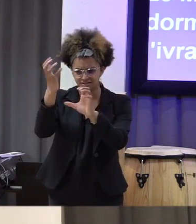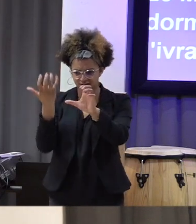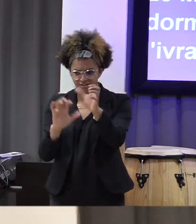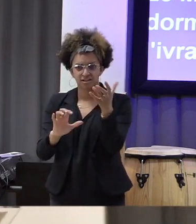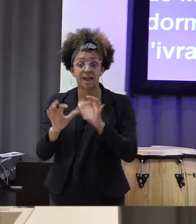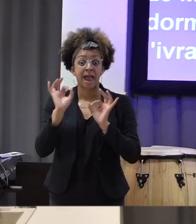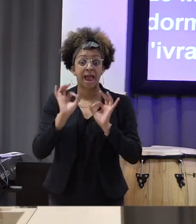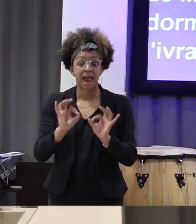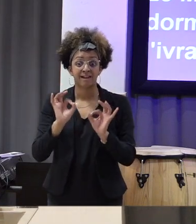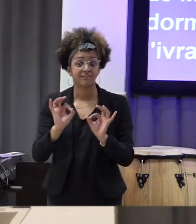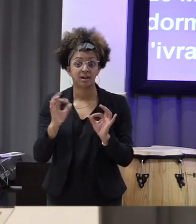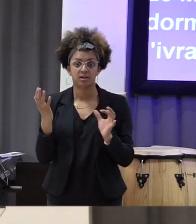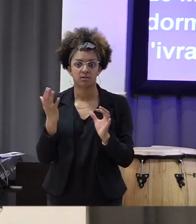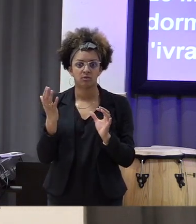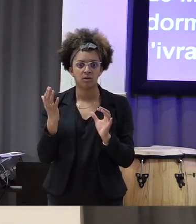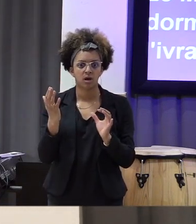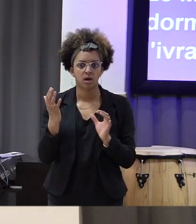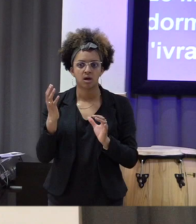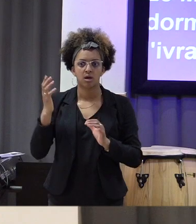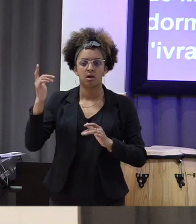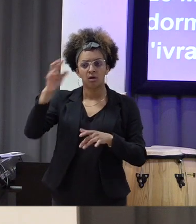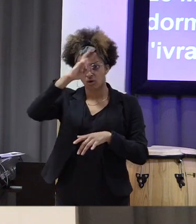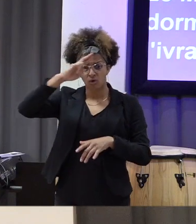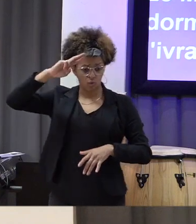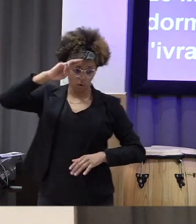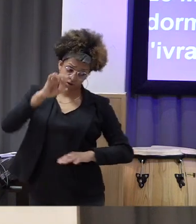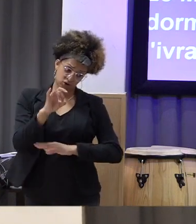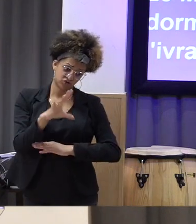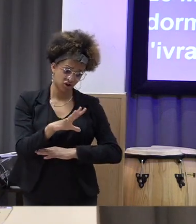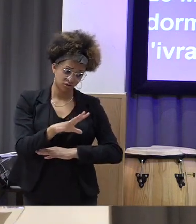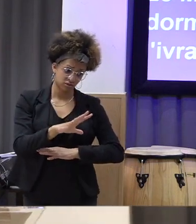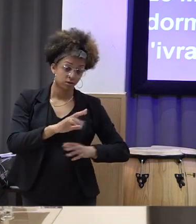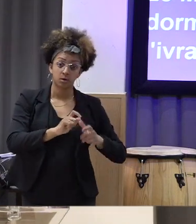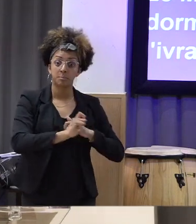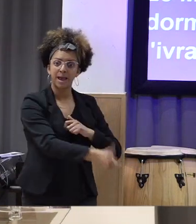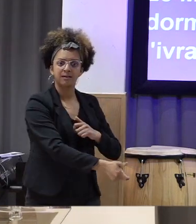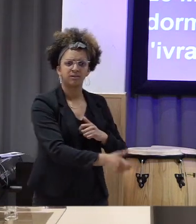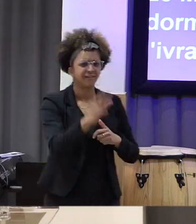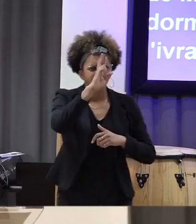royaume après le rejet du roi. Qui est ce roi?